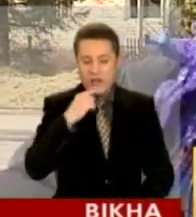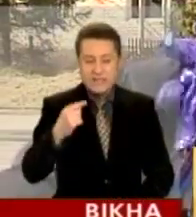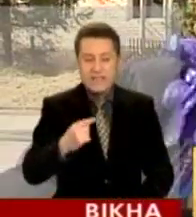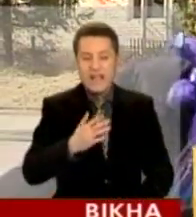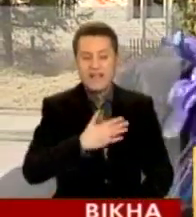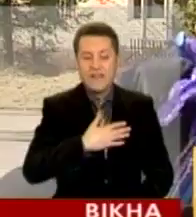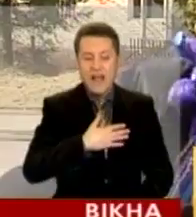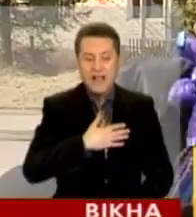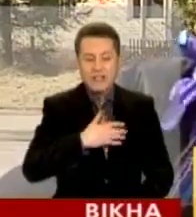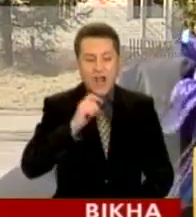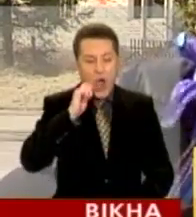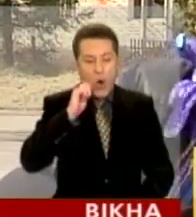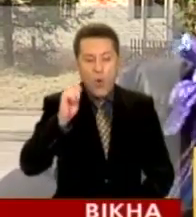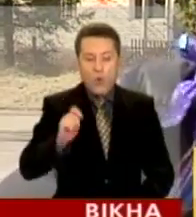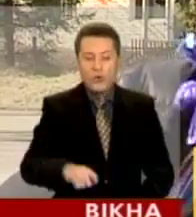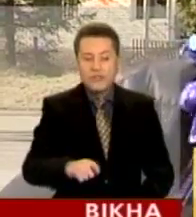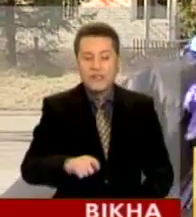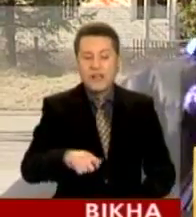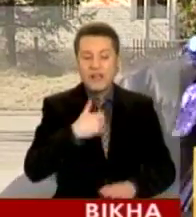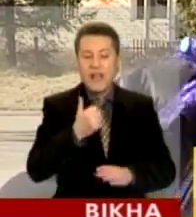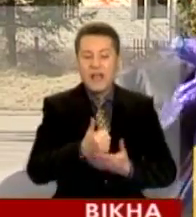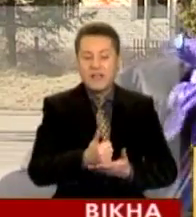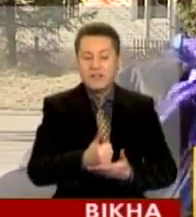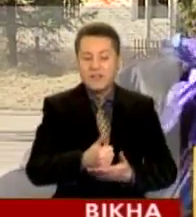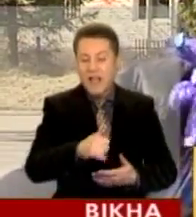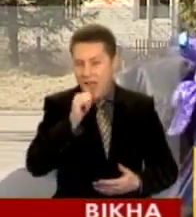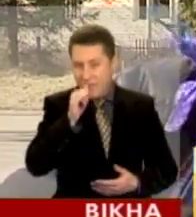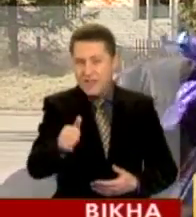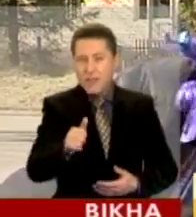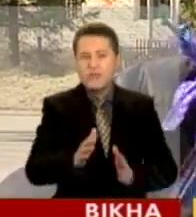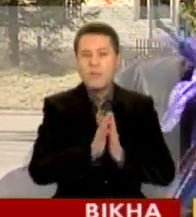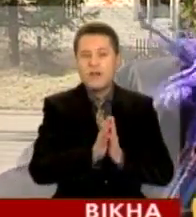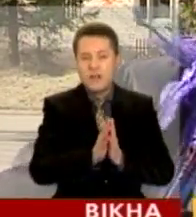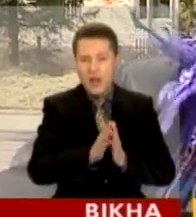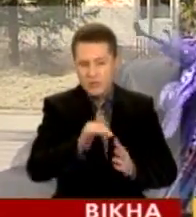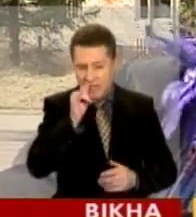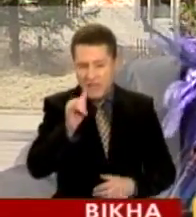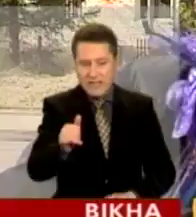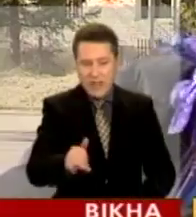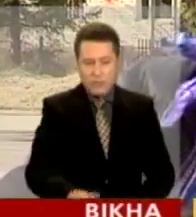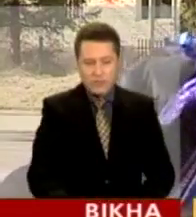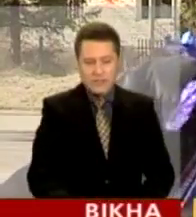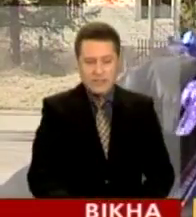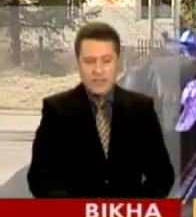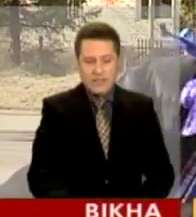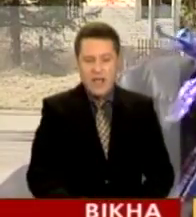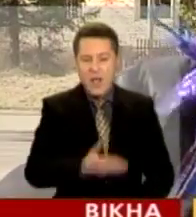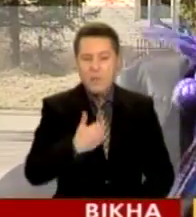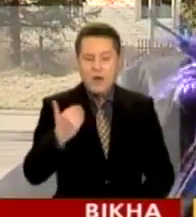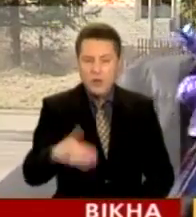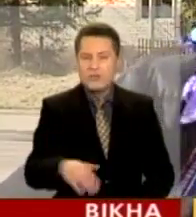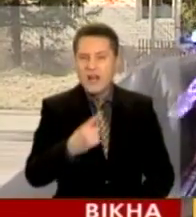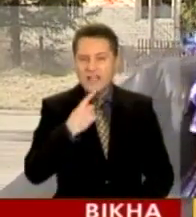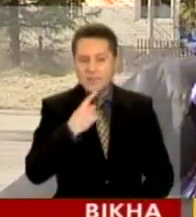наші українські начальники, не допустіть, пожалуйста, не допустіть. Ми вже спитали